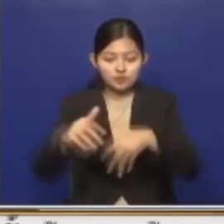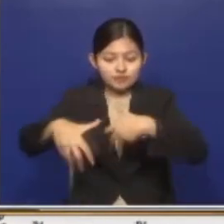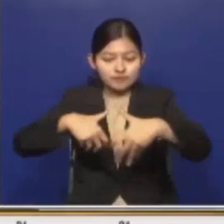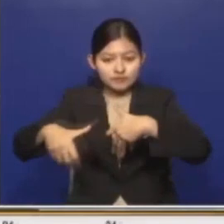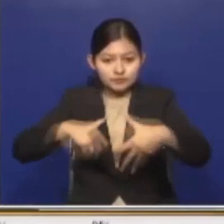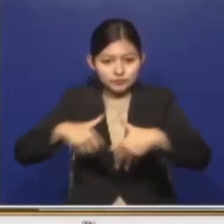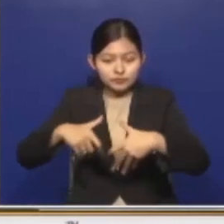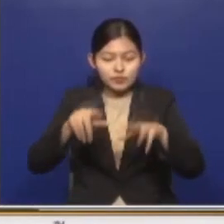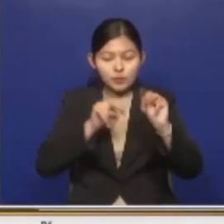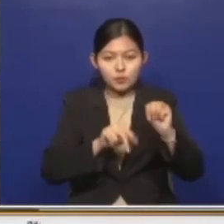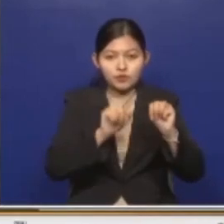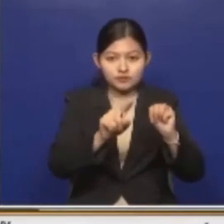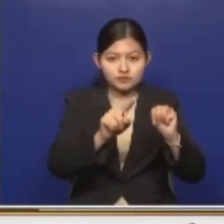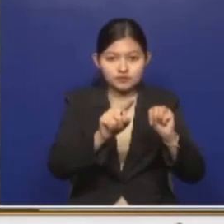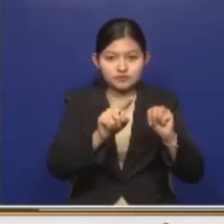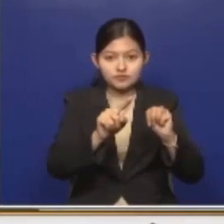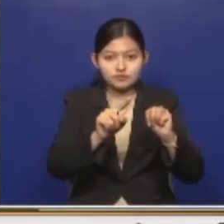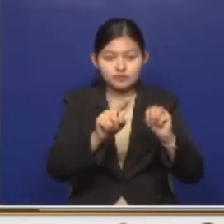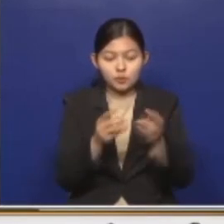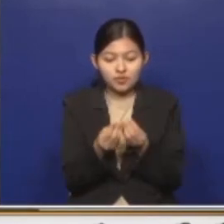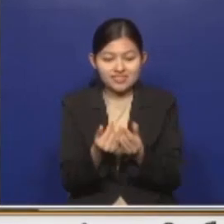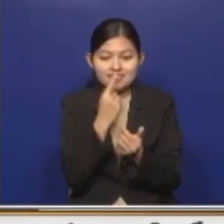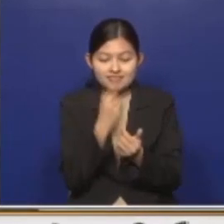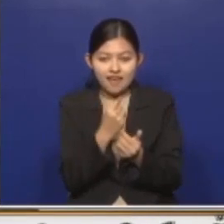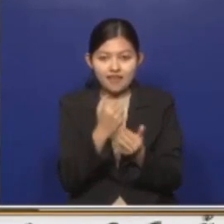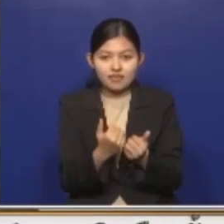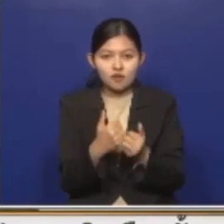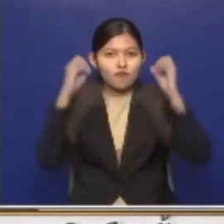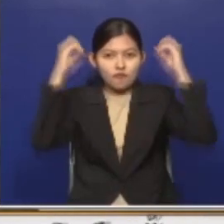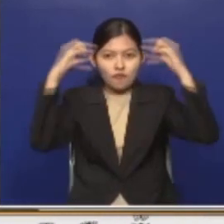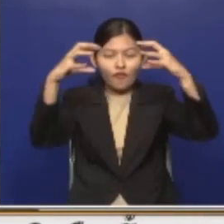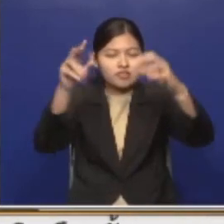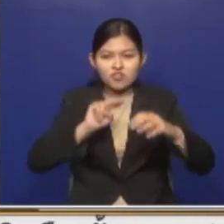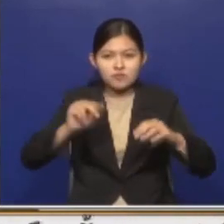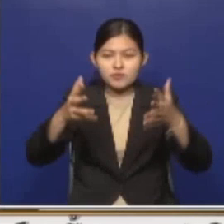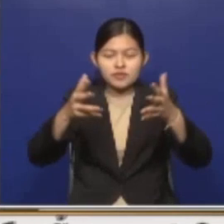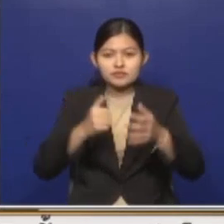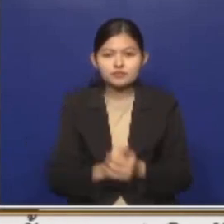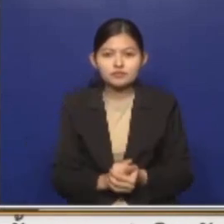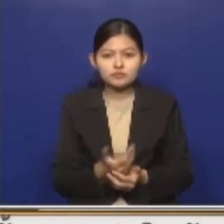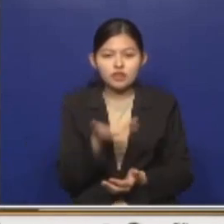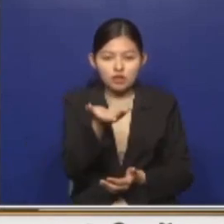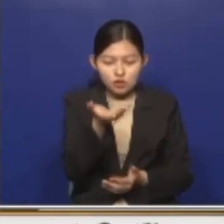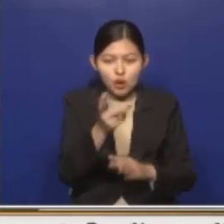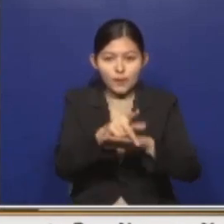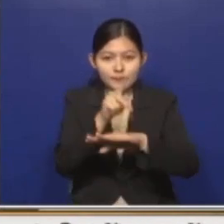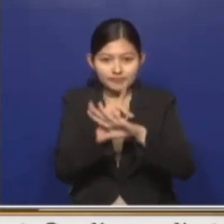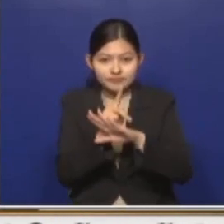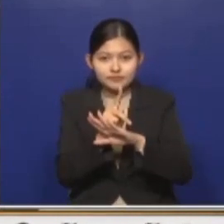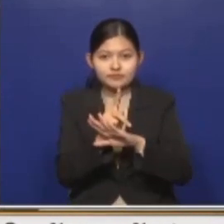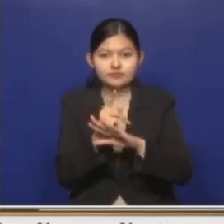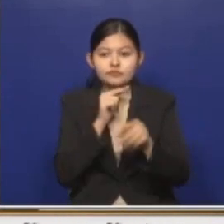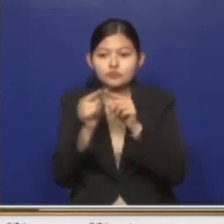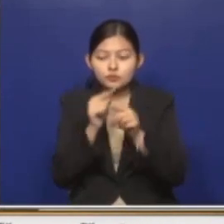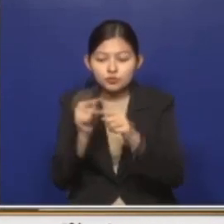หมู่1ตำบลดงดินแดงไม่มีไฟฟ้าใช้ครับอยากจะให้ท่านประธานประสานงานไปทางการไฟฟ้